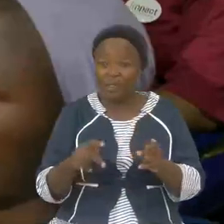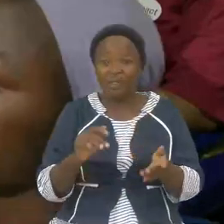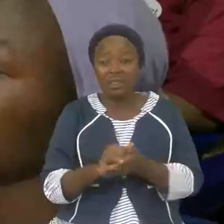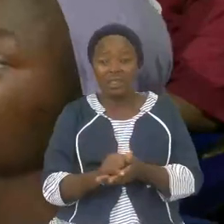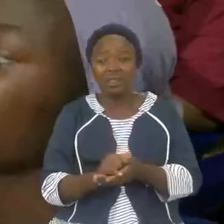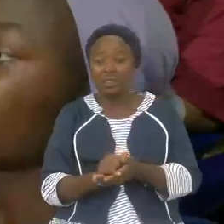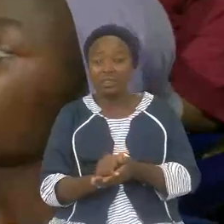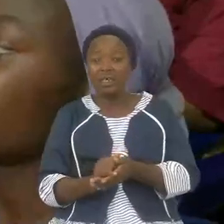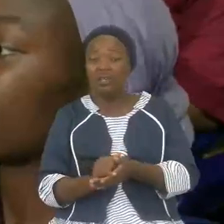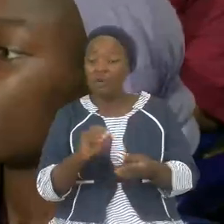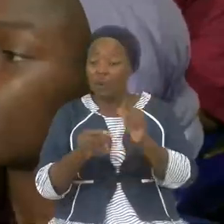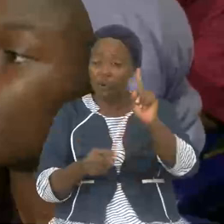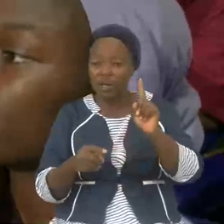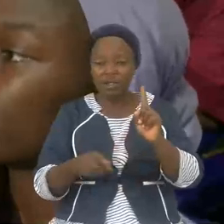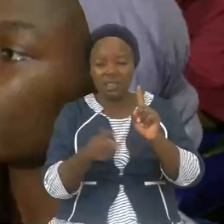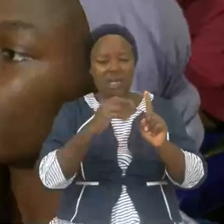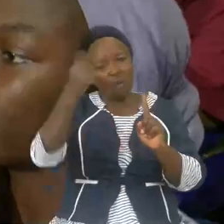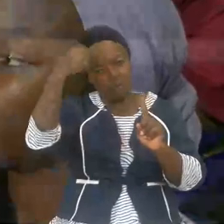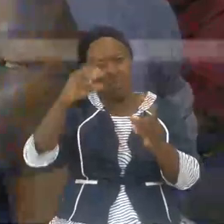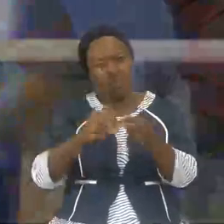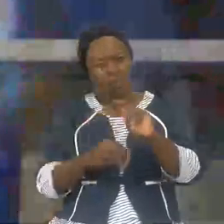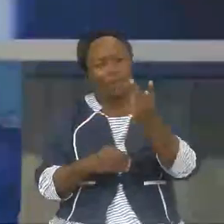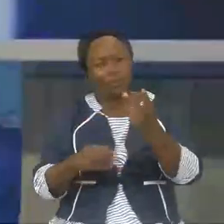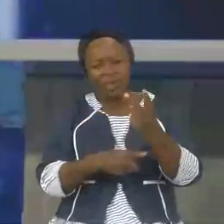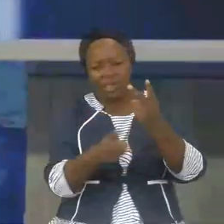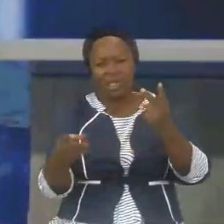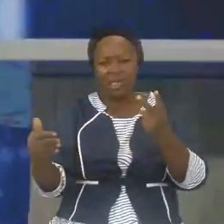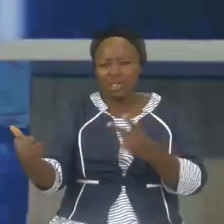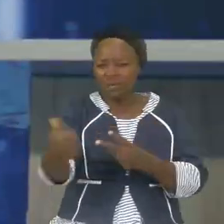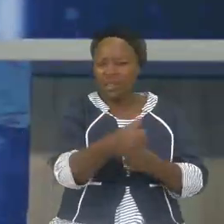gens, un, ils sont sages, deux, eux-mêmes